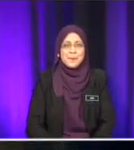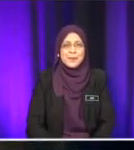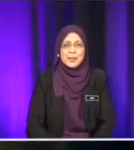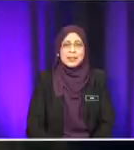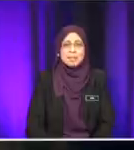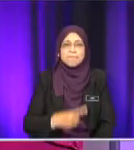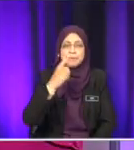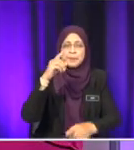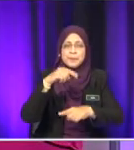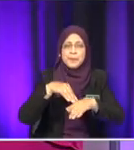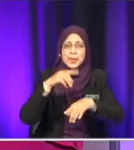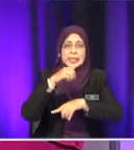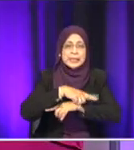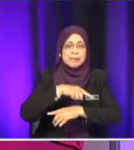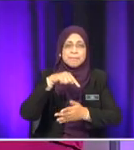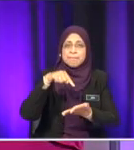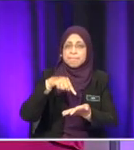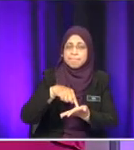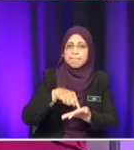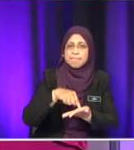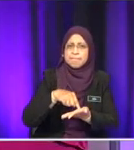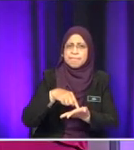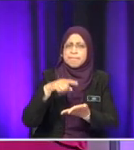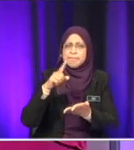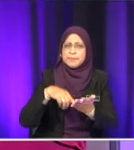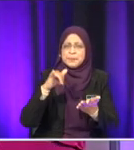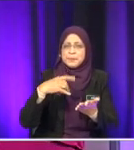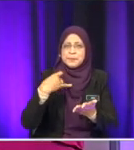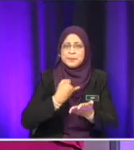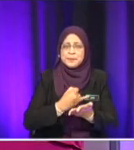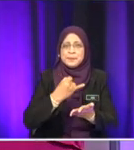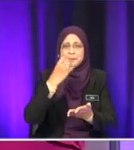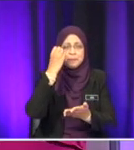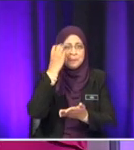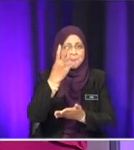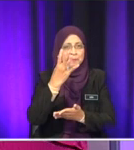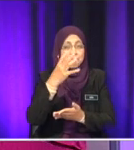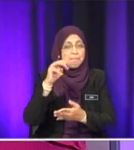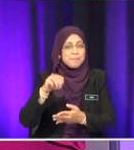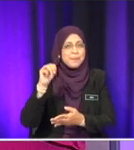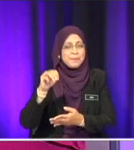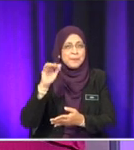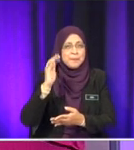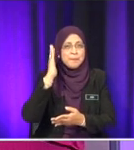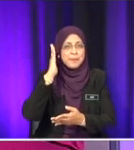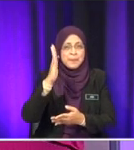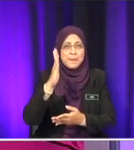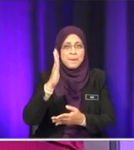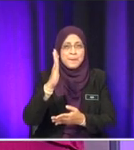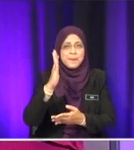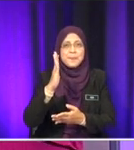hari ini berkonsiliasian pada hari ini apa yang ingin tekankan kepada murid-murid yang akan